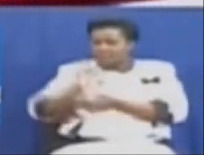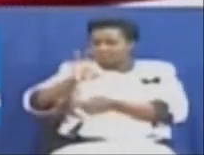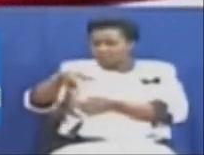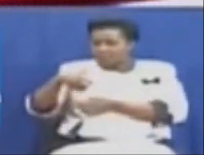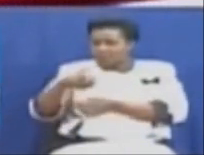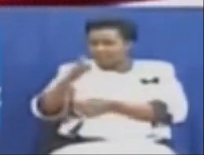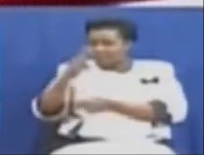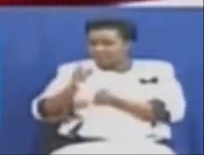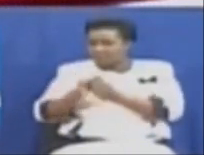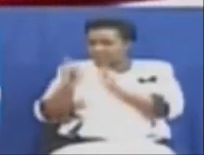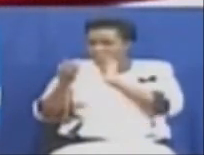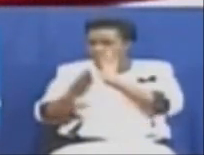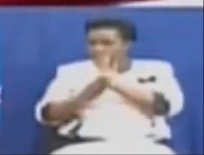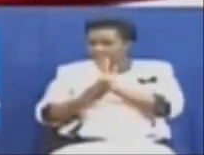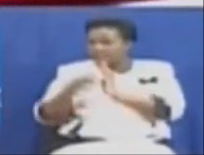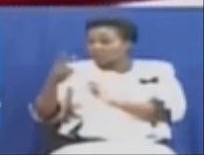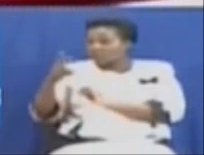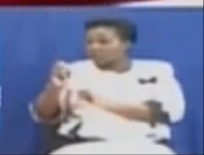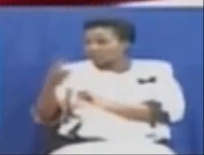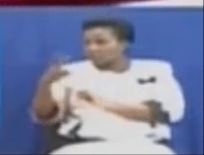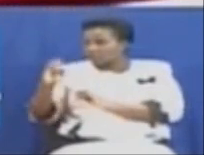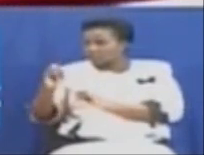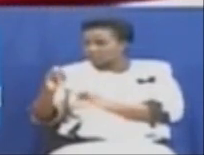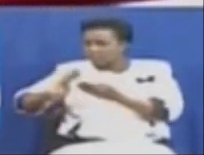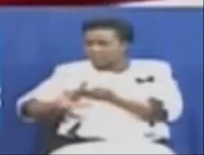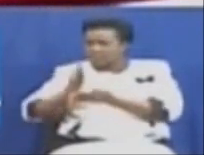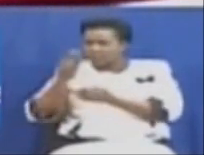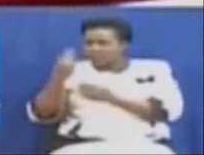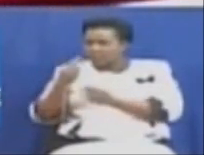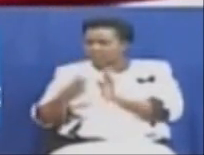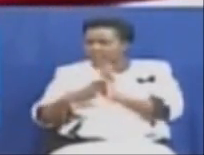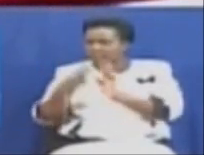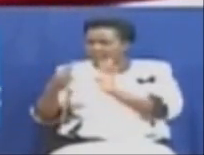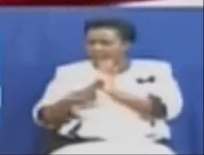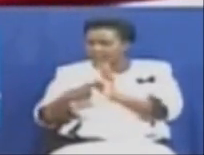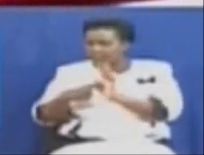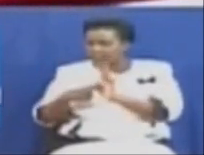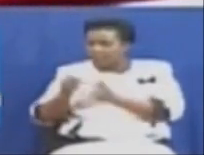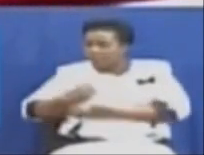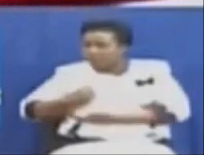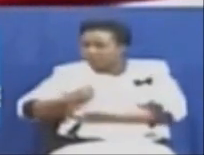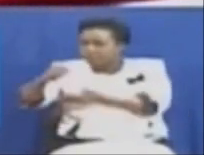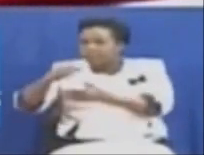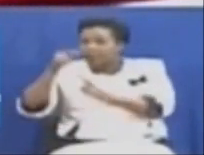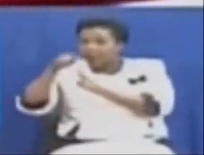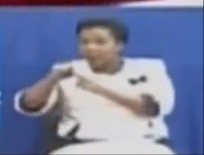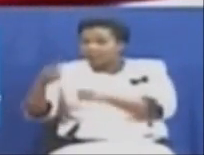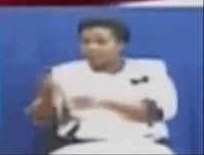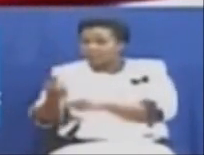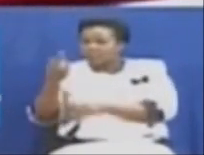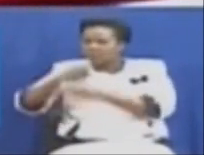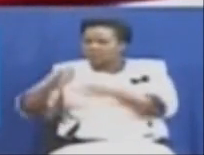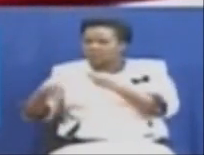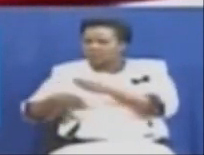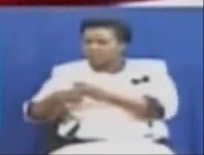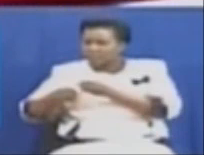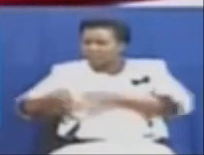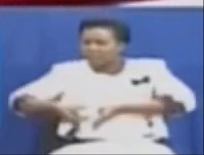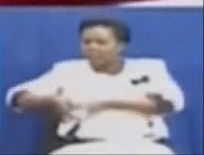imekamilisha usanifu wa barabara za mji mdogo wa Mto wa Mbu kwa kiwango cha lami zenye jumla ya urefu wa kilomita